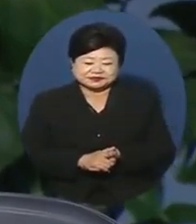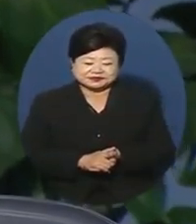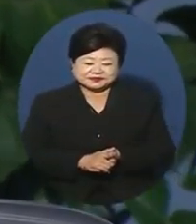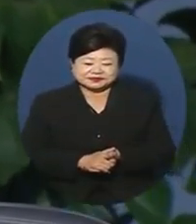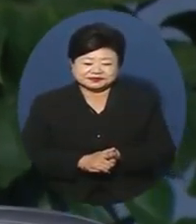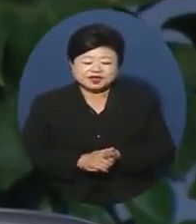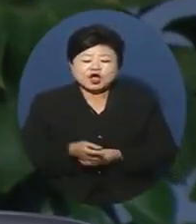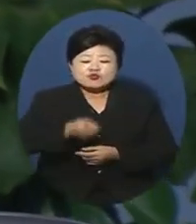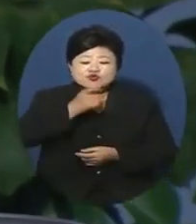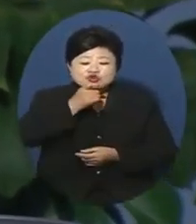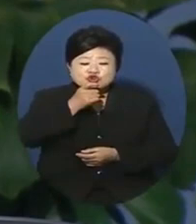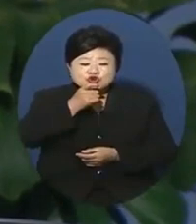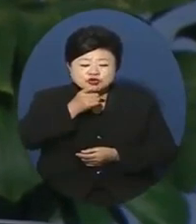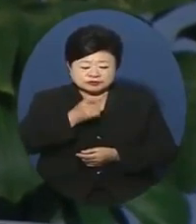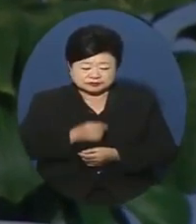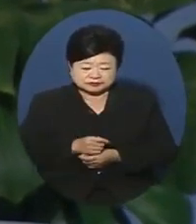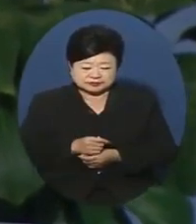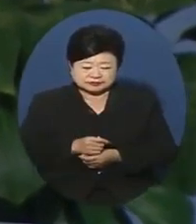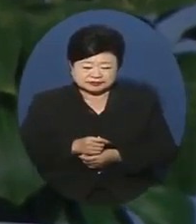물로